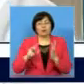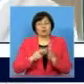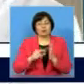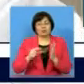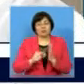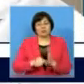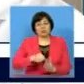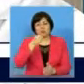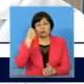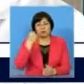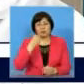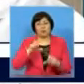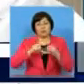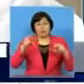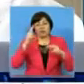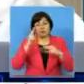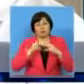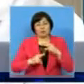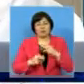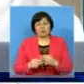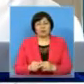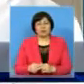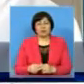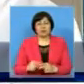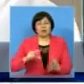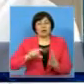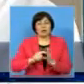бітірген түлектер өзіміздің қабылдау бөлмемізді